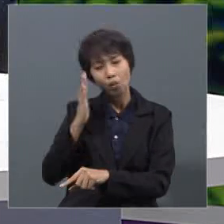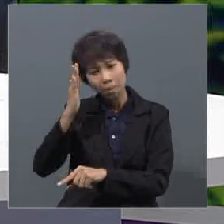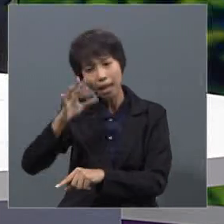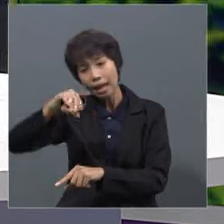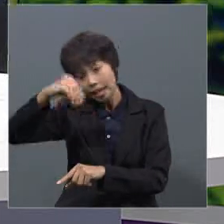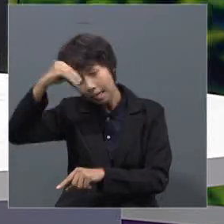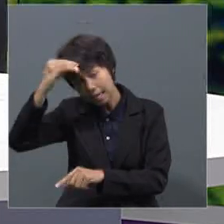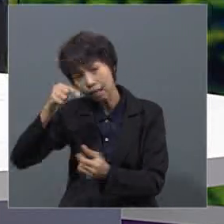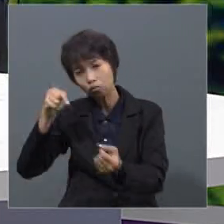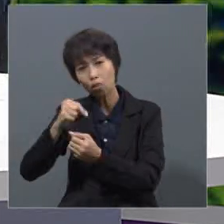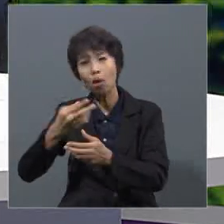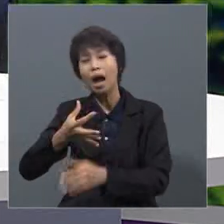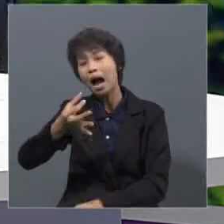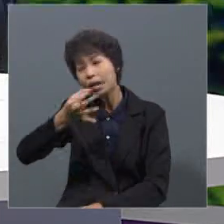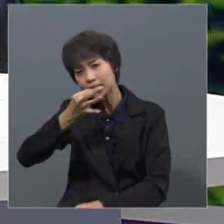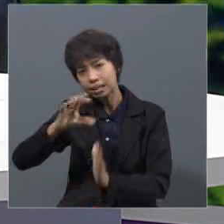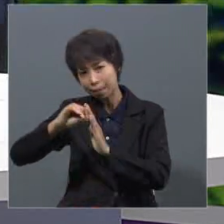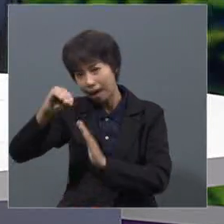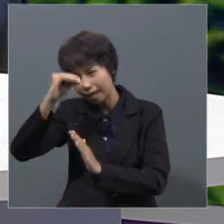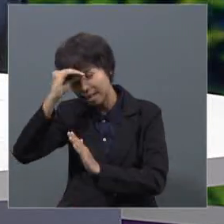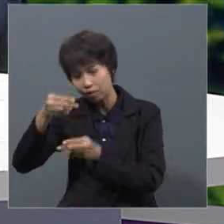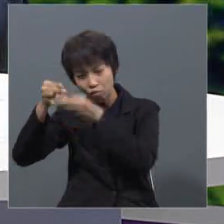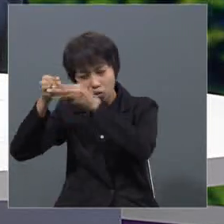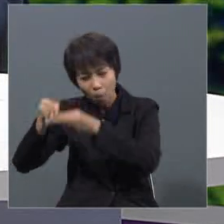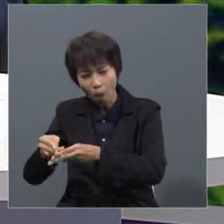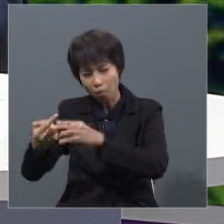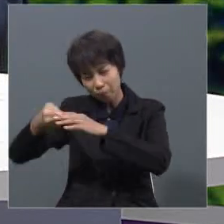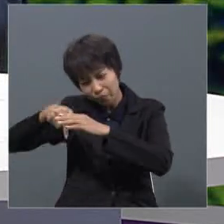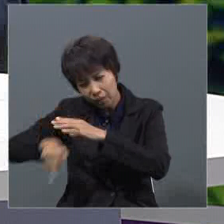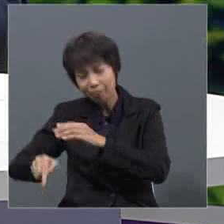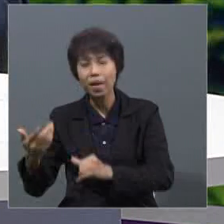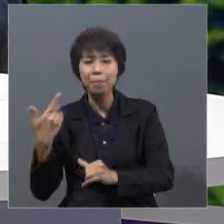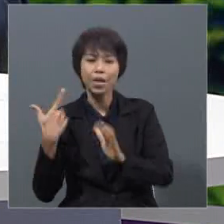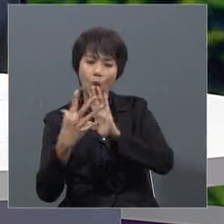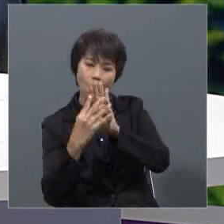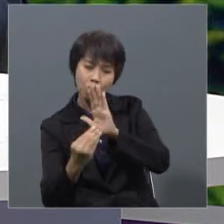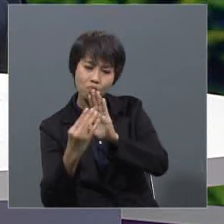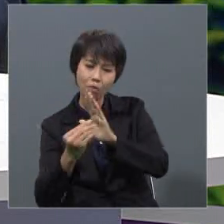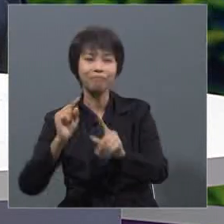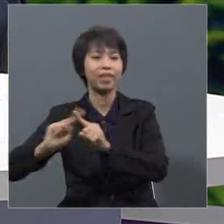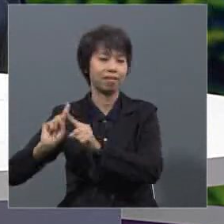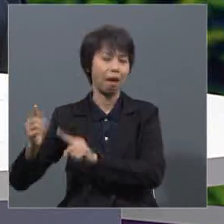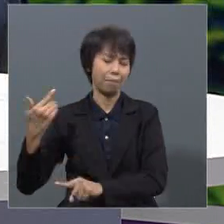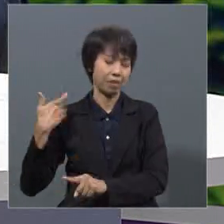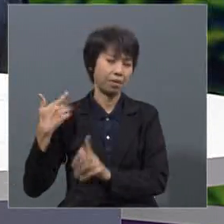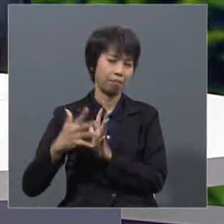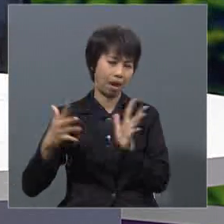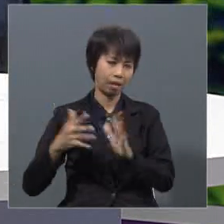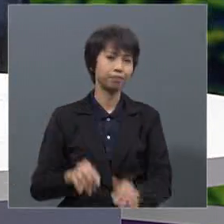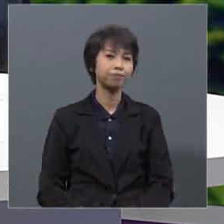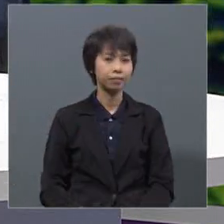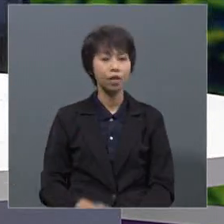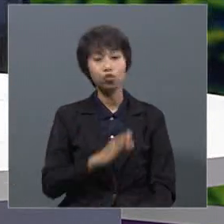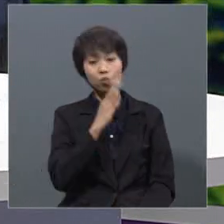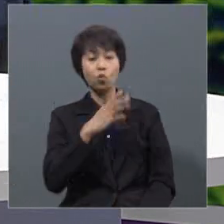อาชีพหรือว่าเป็นคอร์สอบรมเฉพาะทางงี้ใช่ซึ่งตอนนี้เดี๋ยวนี้คอร์สแบบสั้นๆแบบนี้น้องพีซมีเยอะมากทีเดียวในการที่เอ๊ะเราอยาก